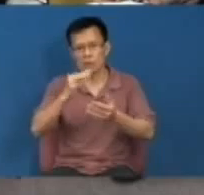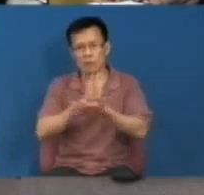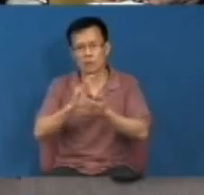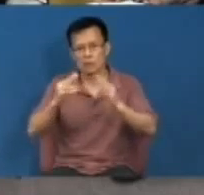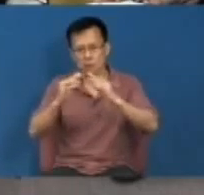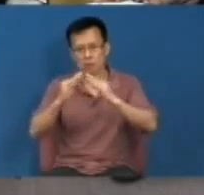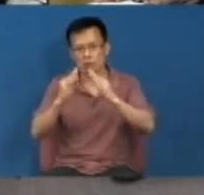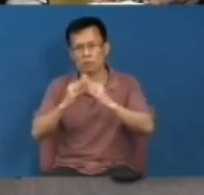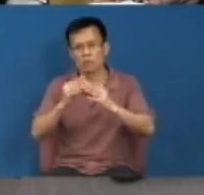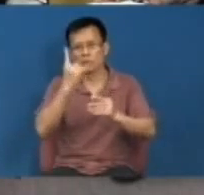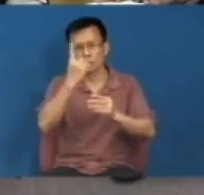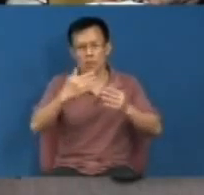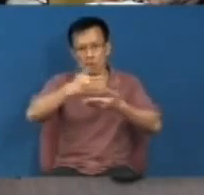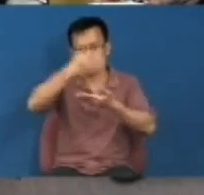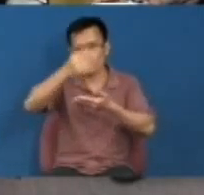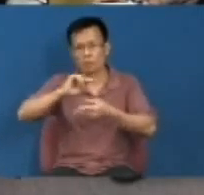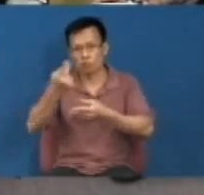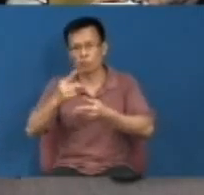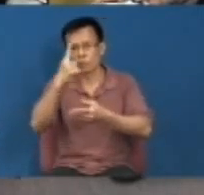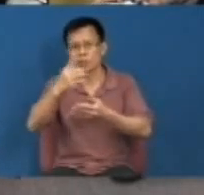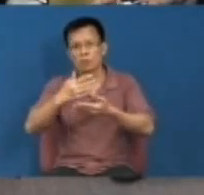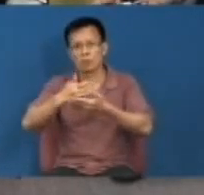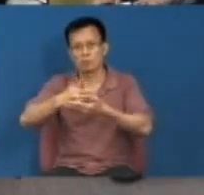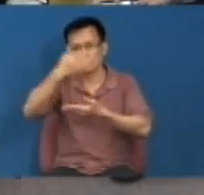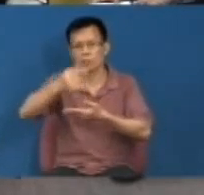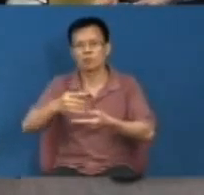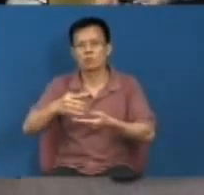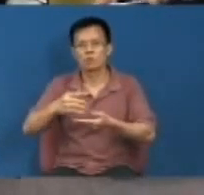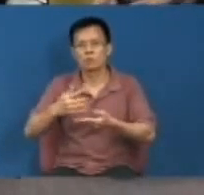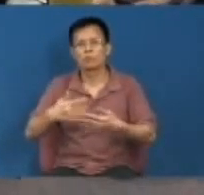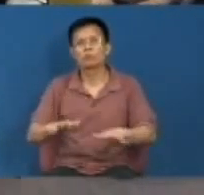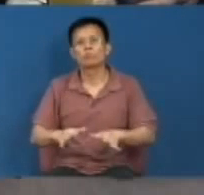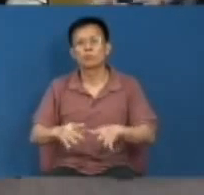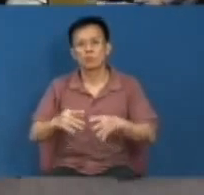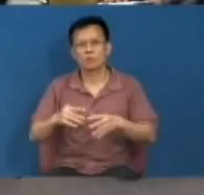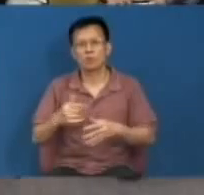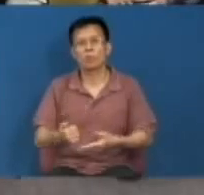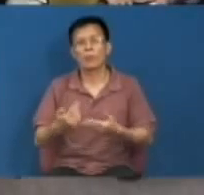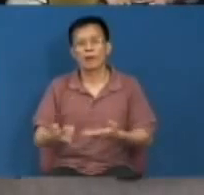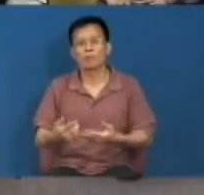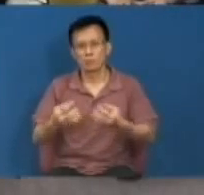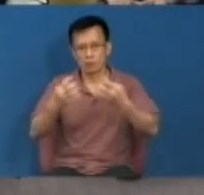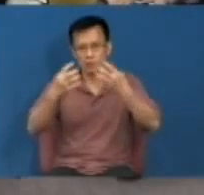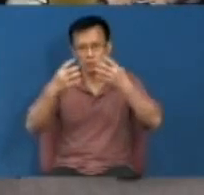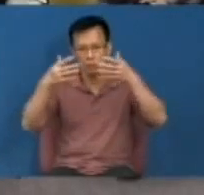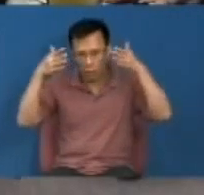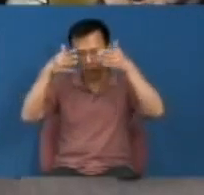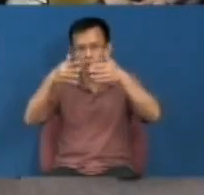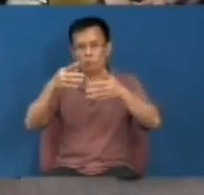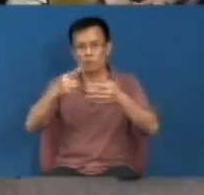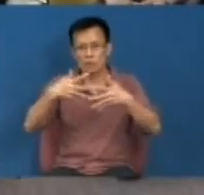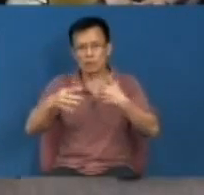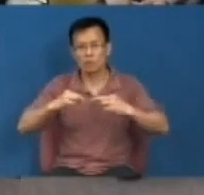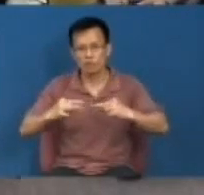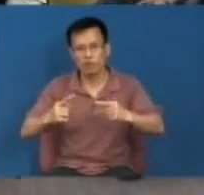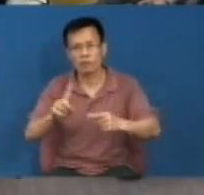你就換翻層俾我咪算咯。我要求五低微啫嘛。 好，咁我哋就留意住咧呢件事發生真嘢，發展落去